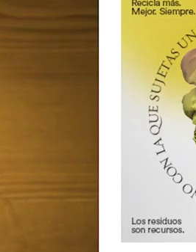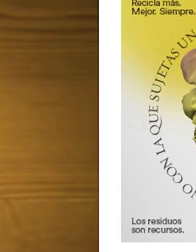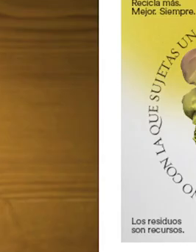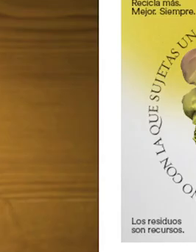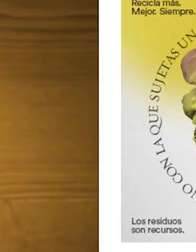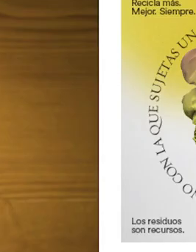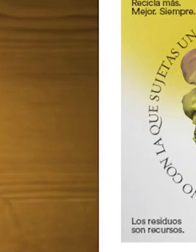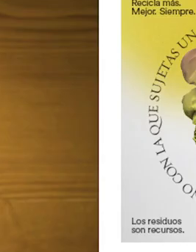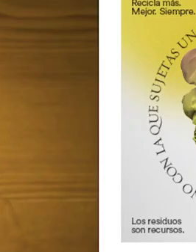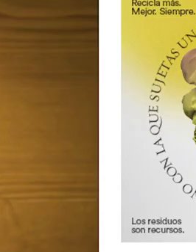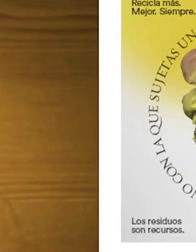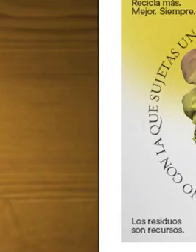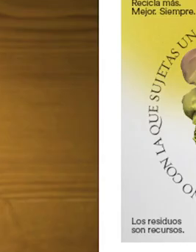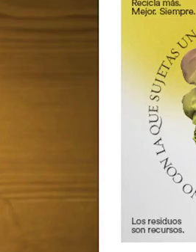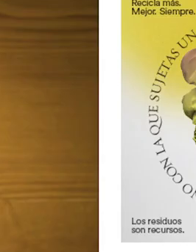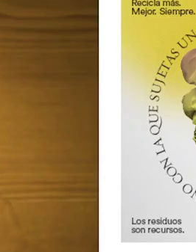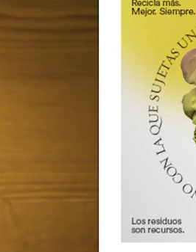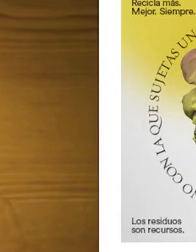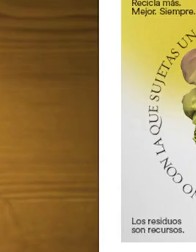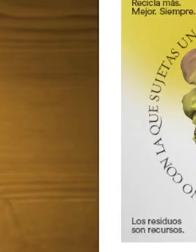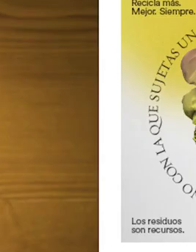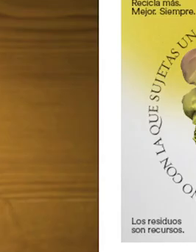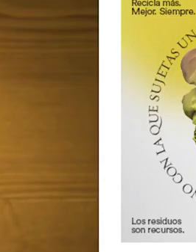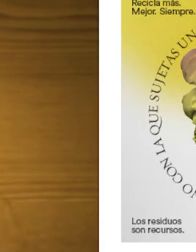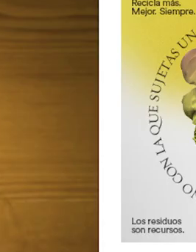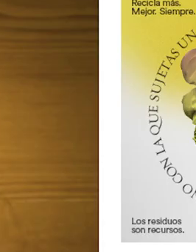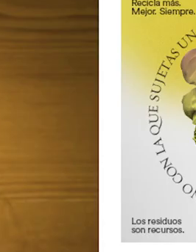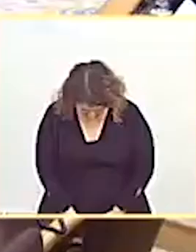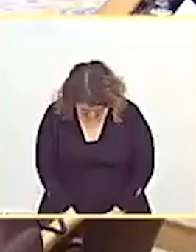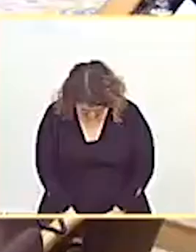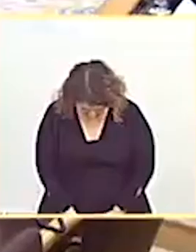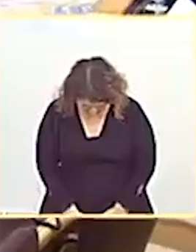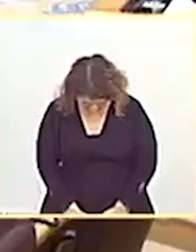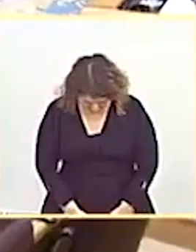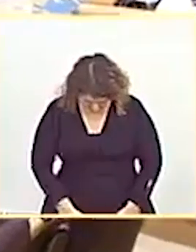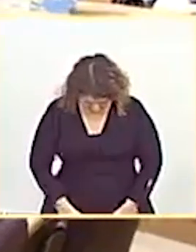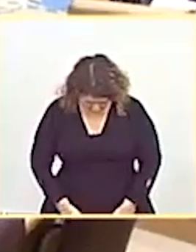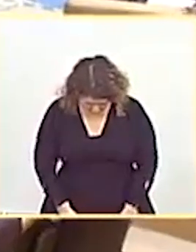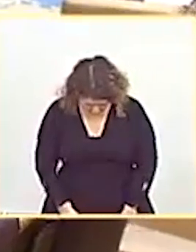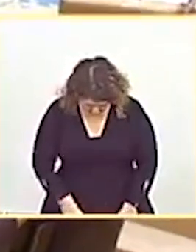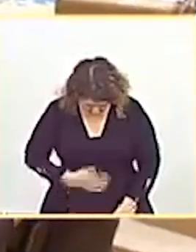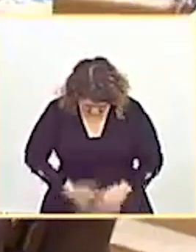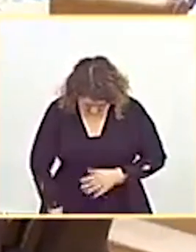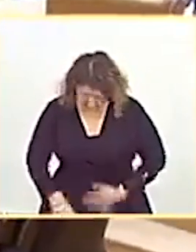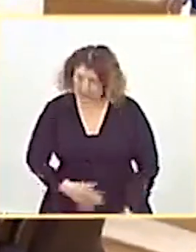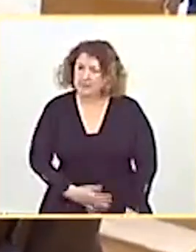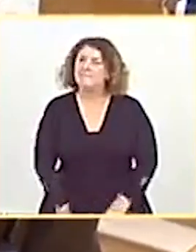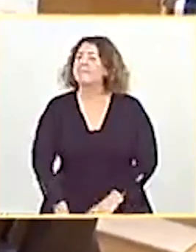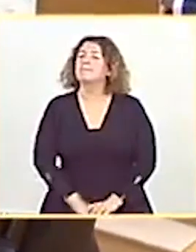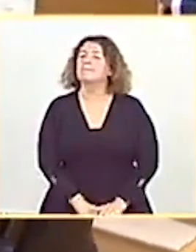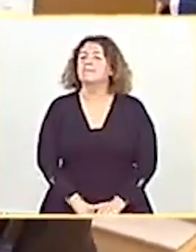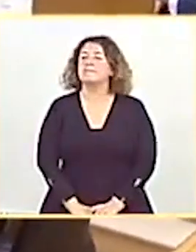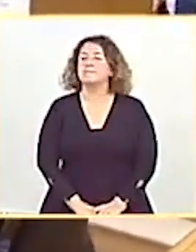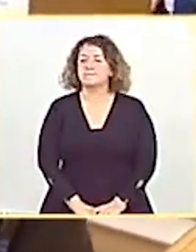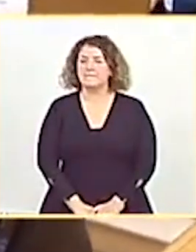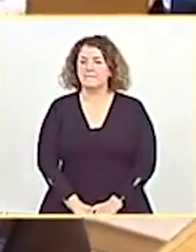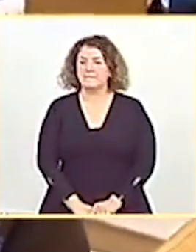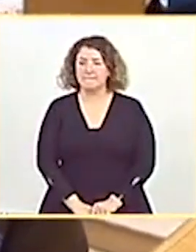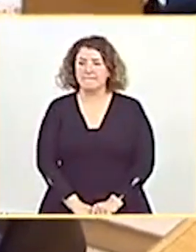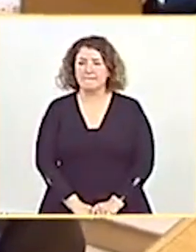un 10% de sucre. La mesura que anunciava el govern que s'havia d'aprovar amb el debat dels pressupostos generals de